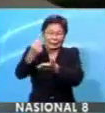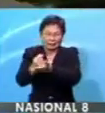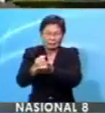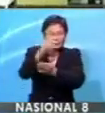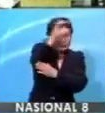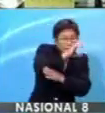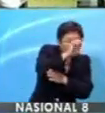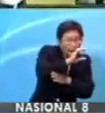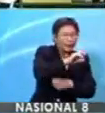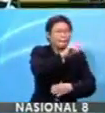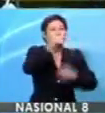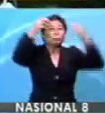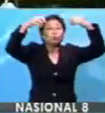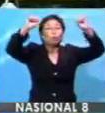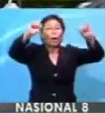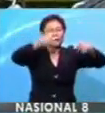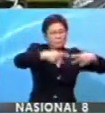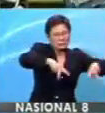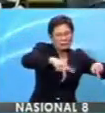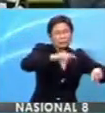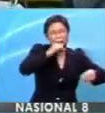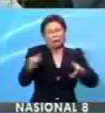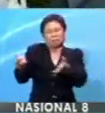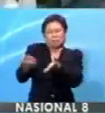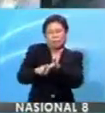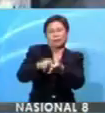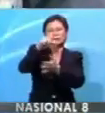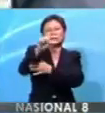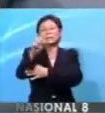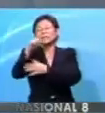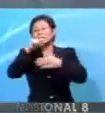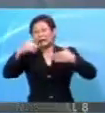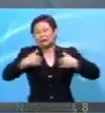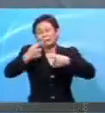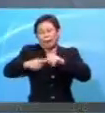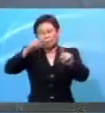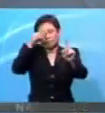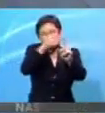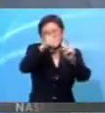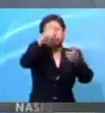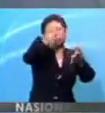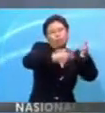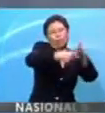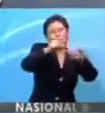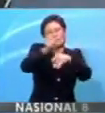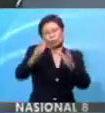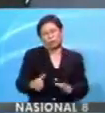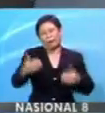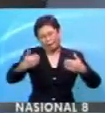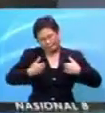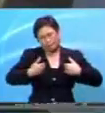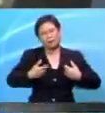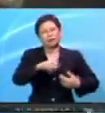memburu pemilik premis perniagaan yang tidak berdaftar di bawah GST tetapi turut mengenakan Cukai itu kepada p